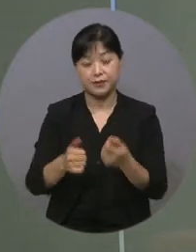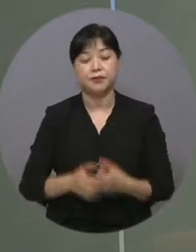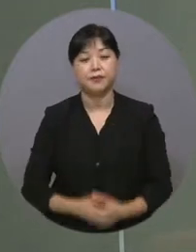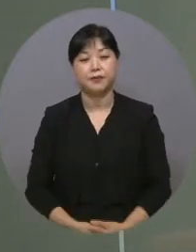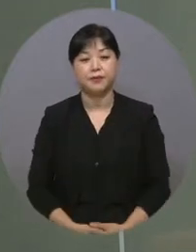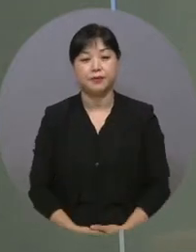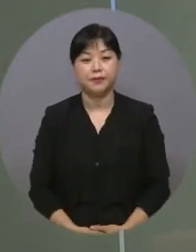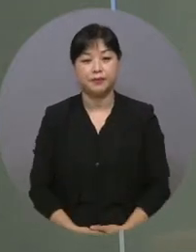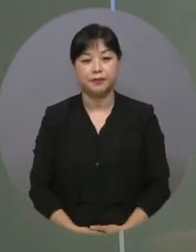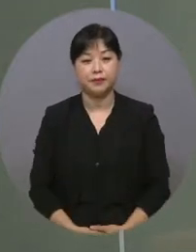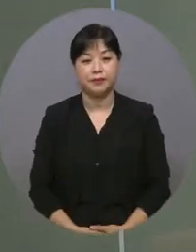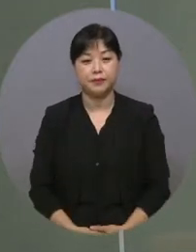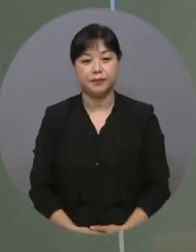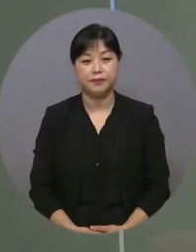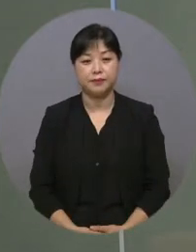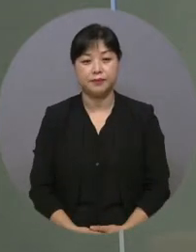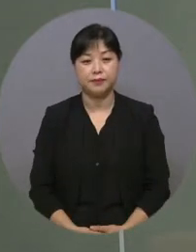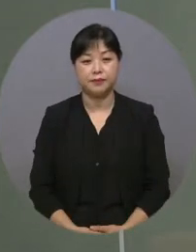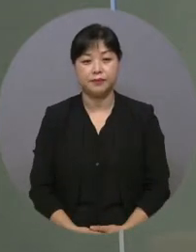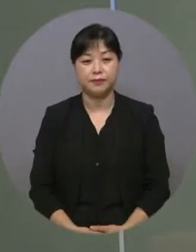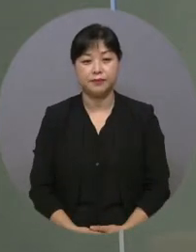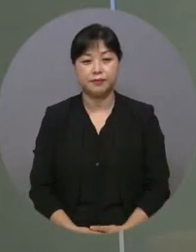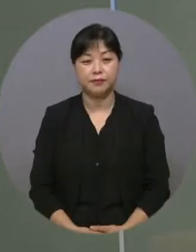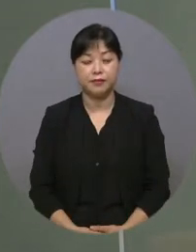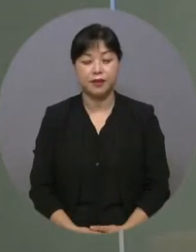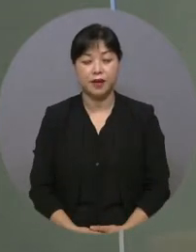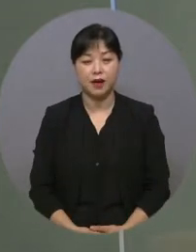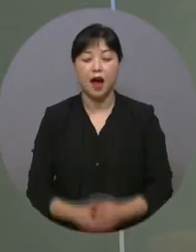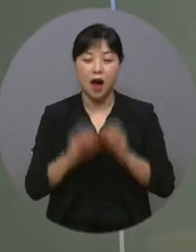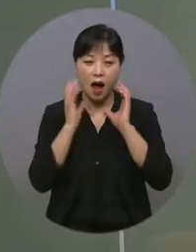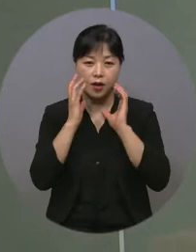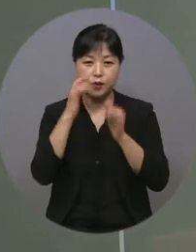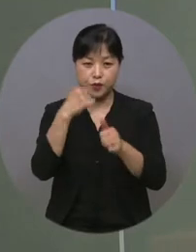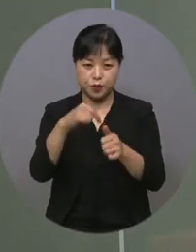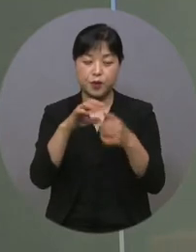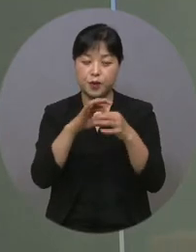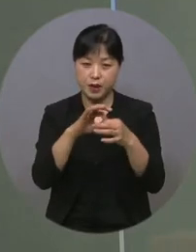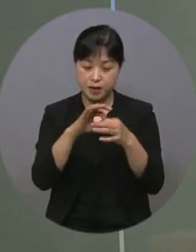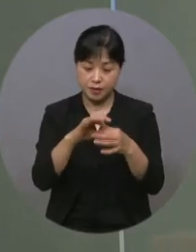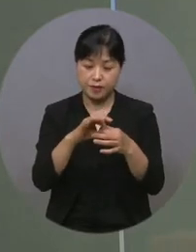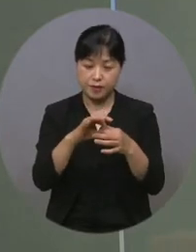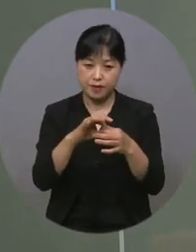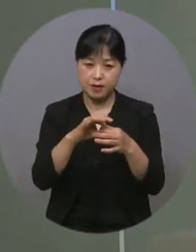있어요. 네. 어떤 연유로 특히 그 유아 교육에